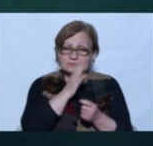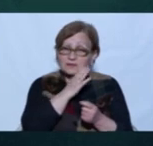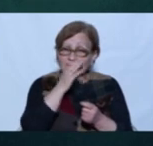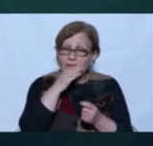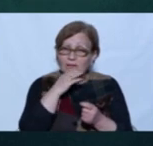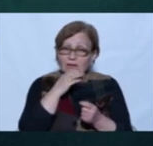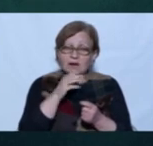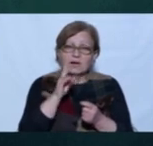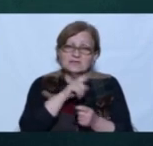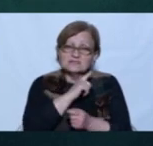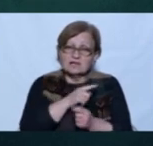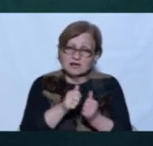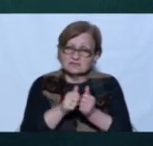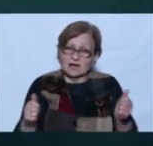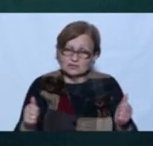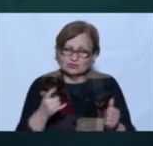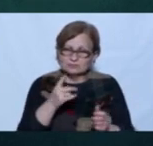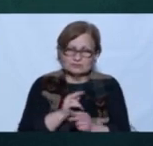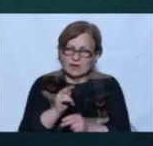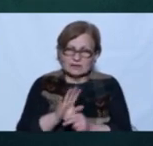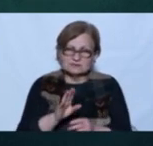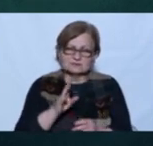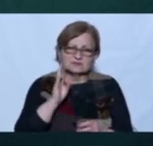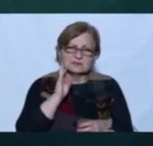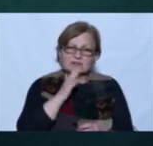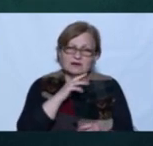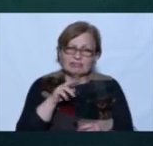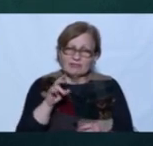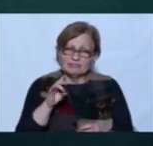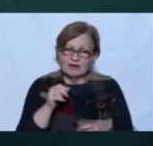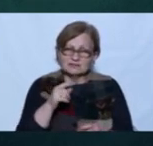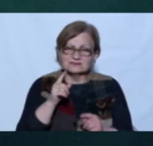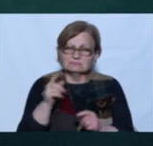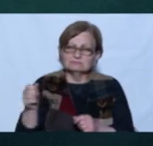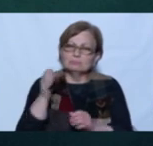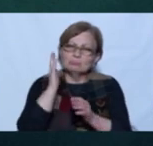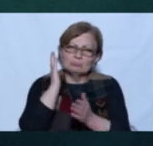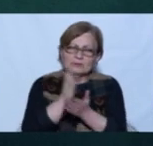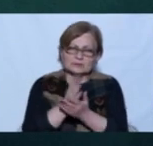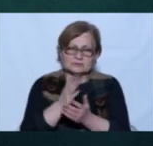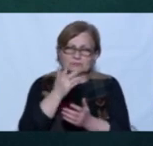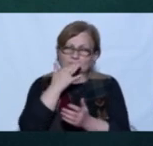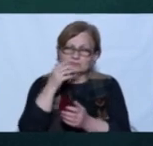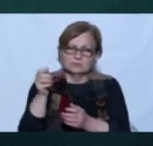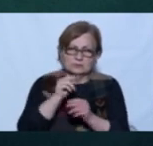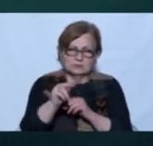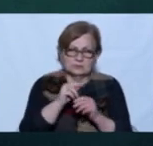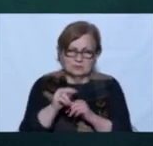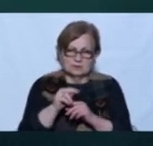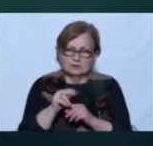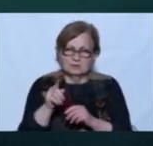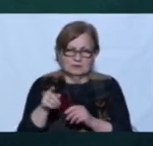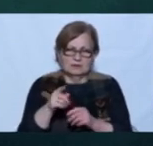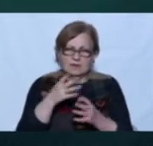შვილს აშორებს დედაენას და მის ნაცვლად აზეპირებს რომელს სამე უცხო ენას, უდიდეს და უბადლო მოძღვარს ხელიდან